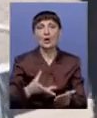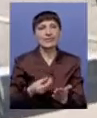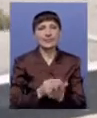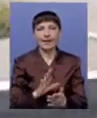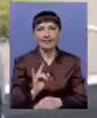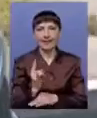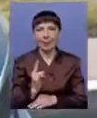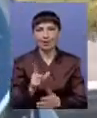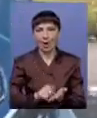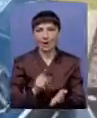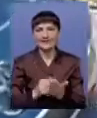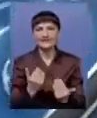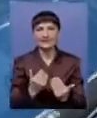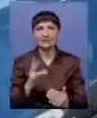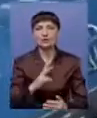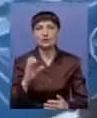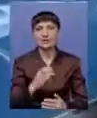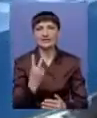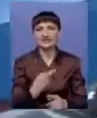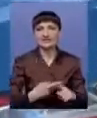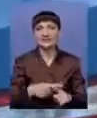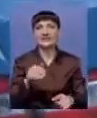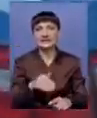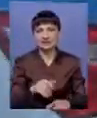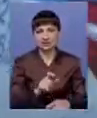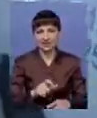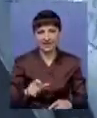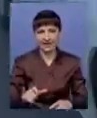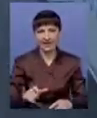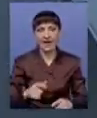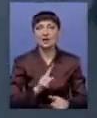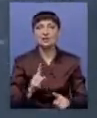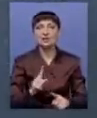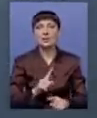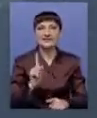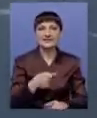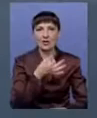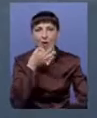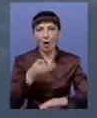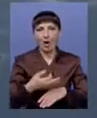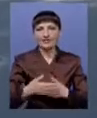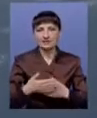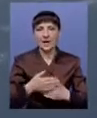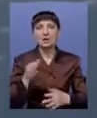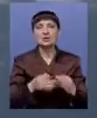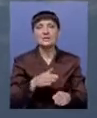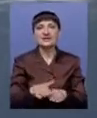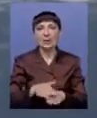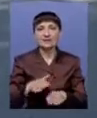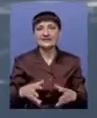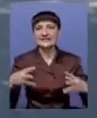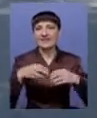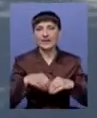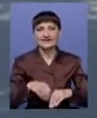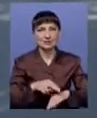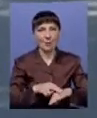неплательщиков алиментов на сегодняшний день в столице около 2500 человек. Для того, чтобы призвать их к ответственности, судебные исполнители совместно